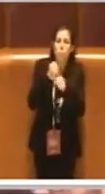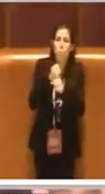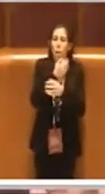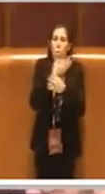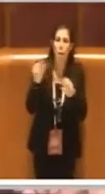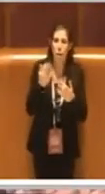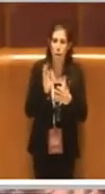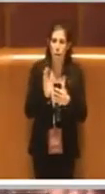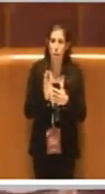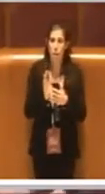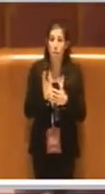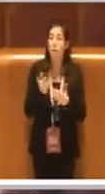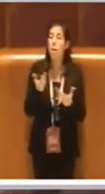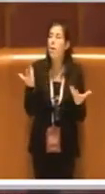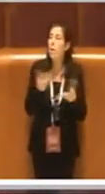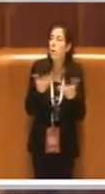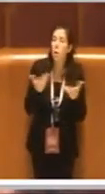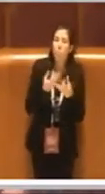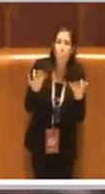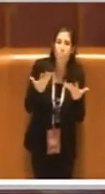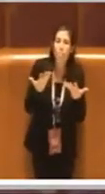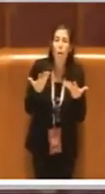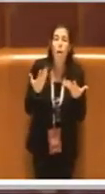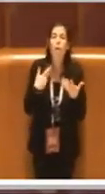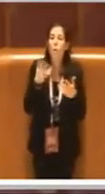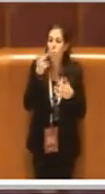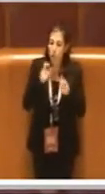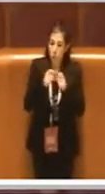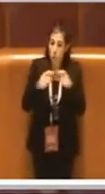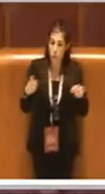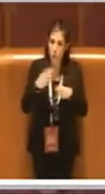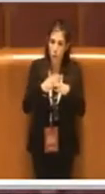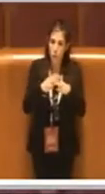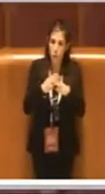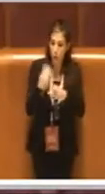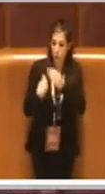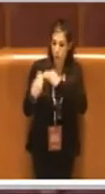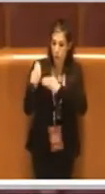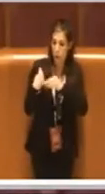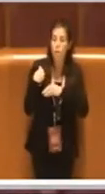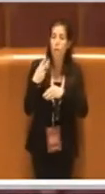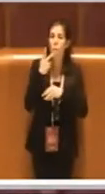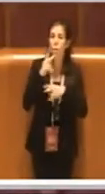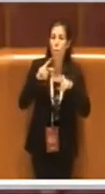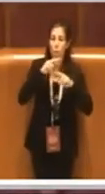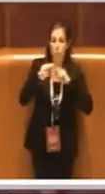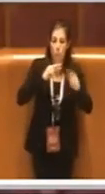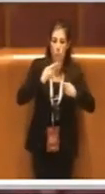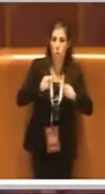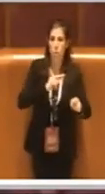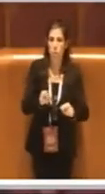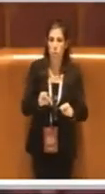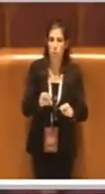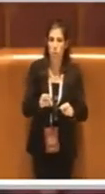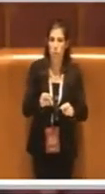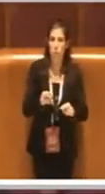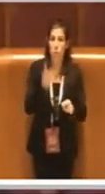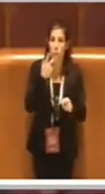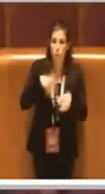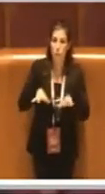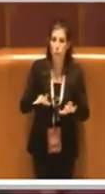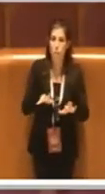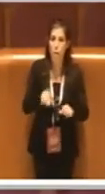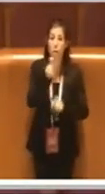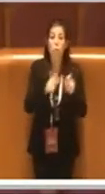E la cosa giusta per noi è dare risposte alla città, essere in grado di dare le risposte alla città, essere in grado di